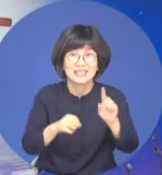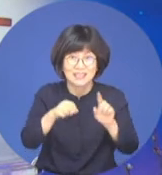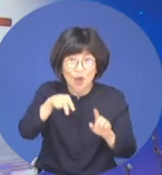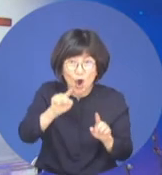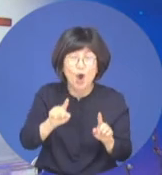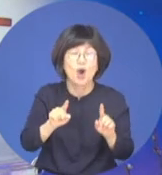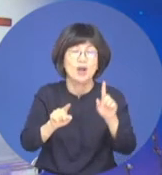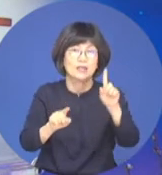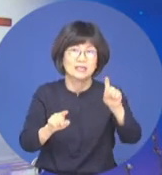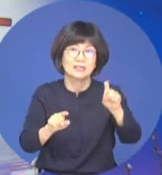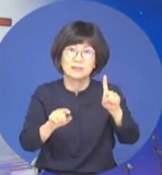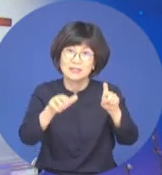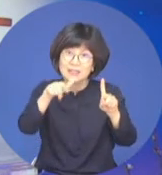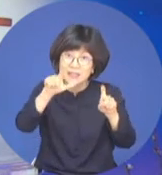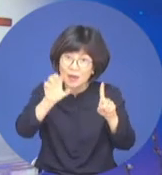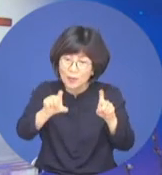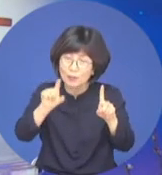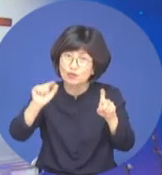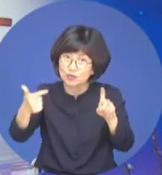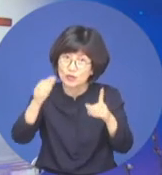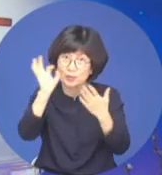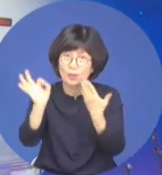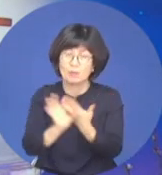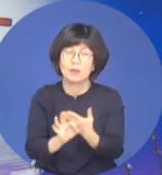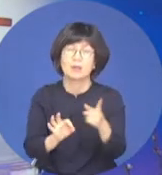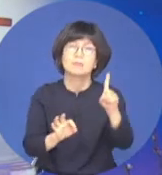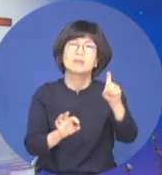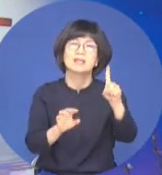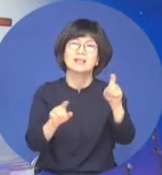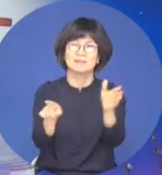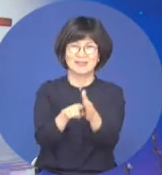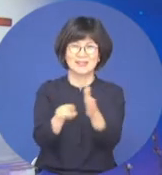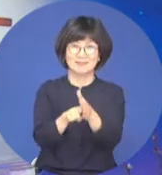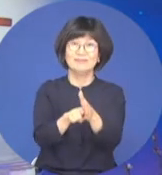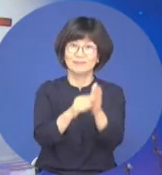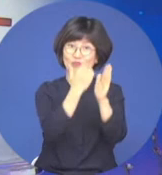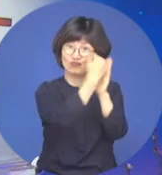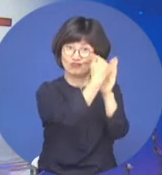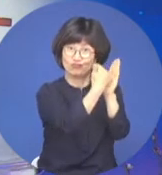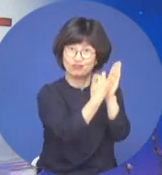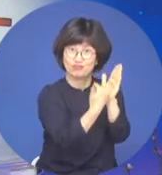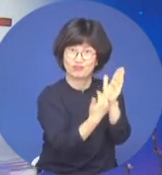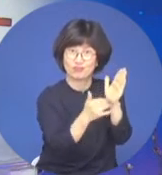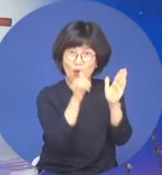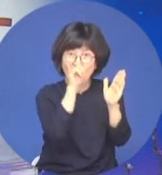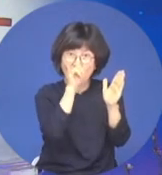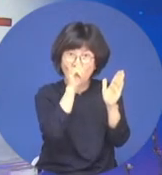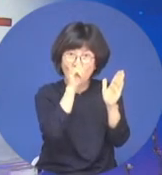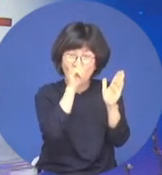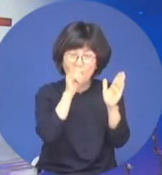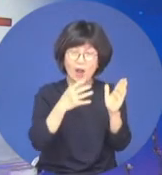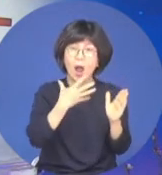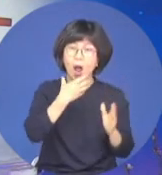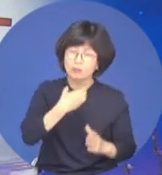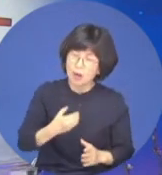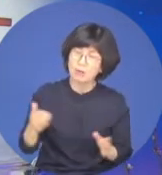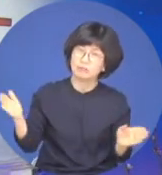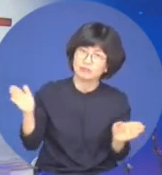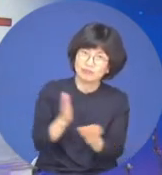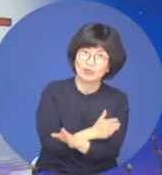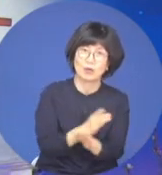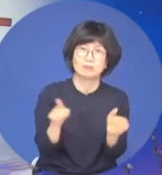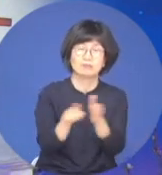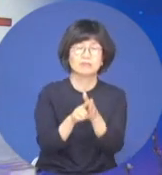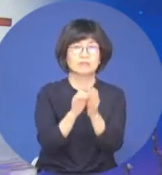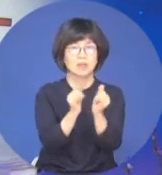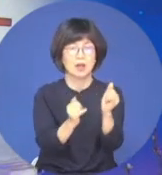거기 11장 자체가 믿음의 사람을 쭉 설명해 줍니다. 예? 아브라함부터 시작해서 쭉 믿음의 사람 설명해